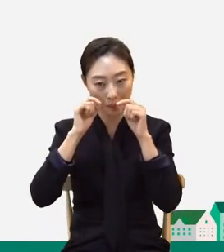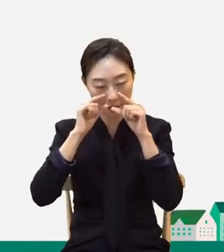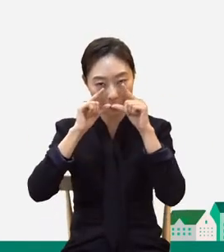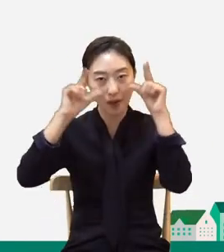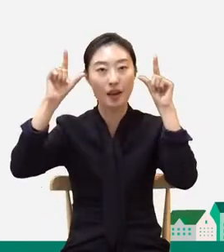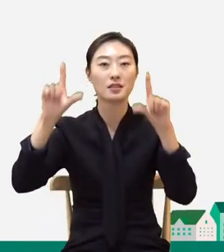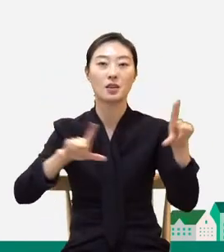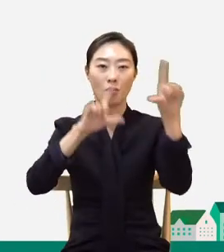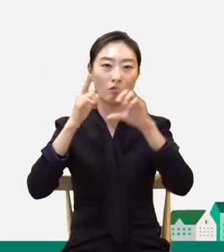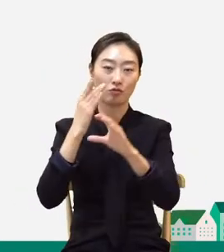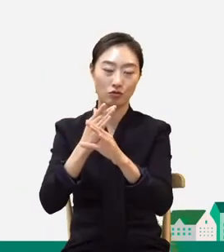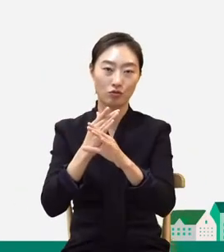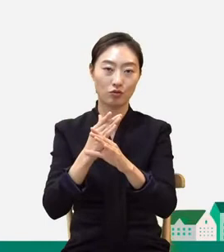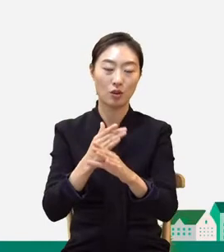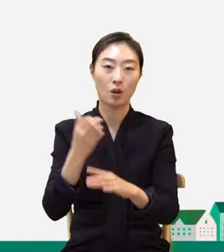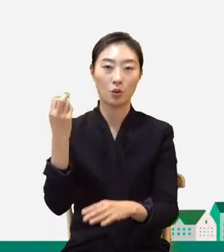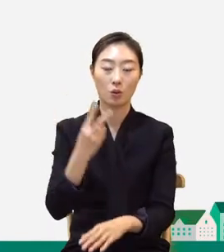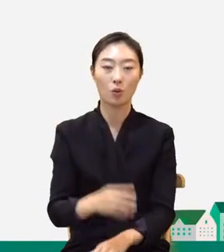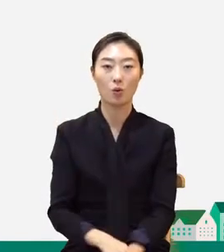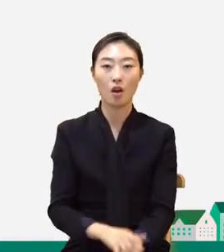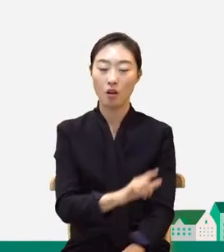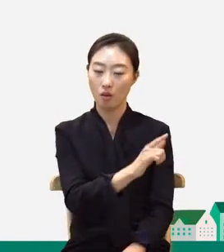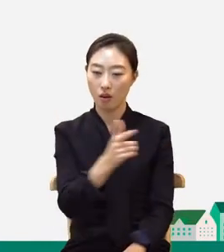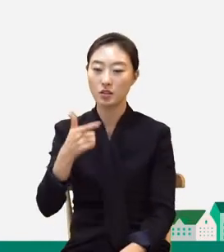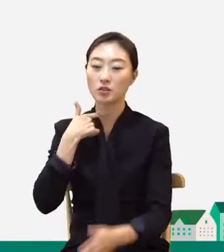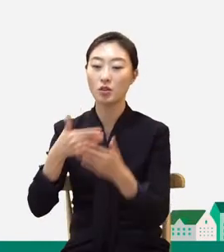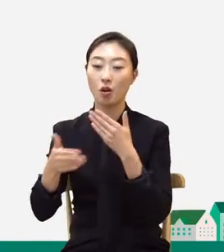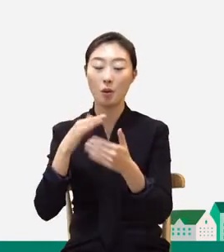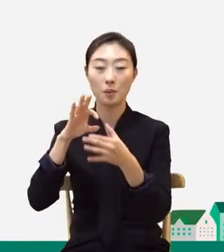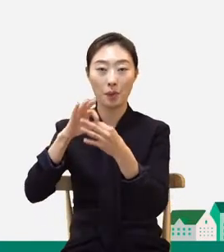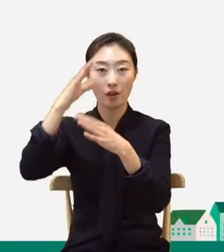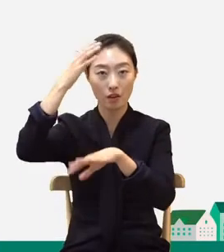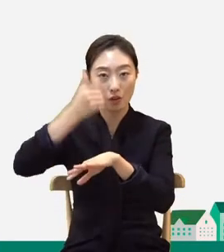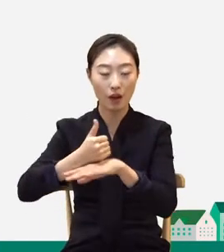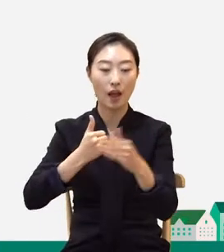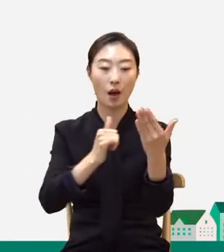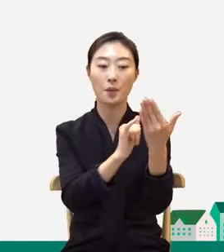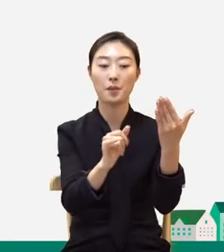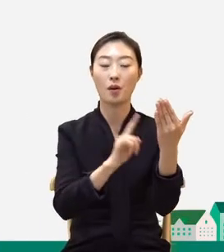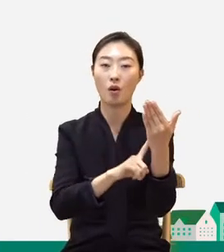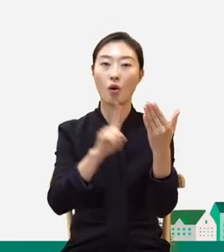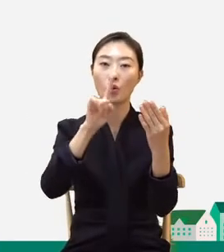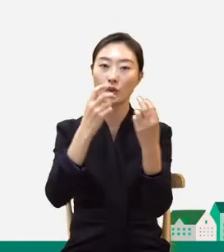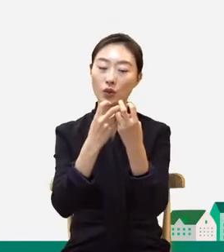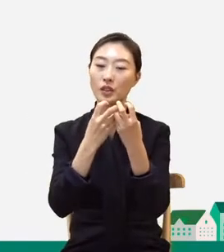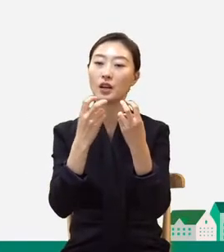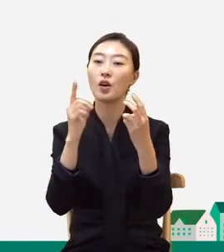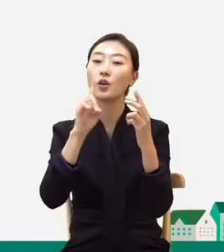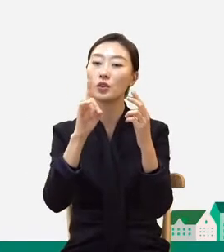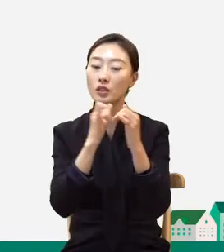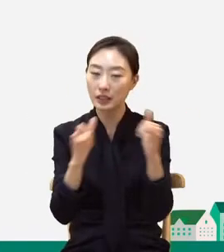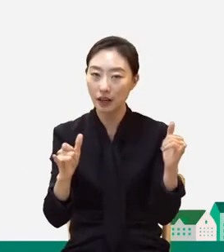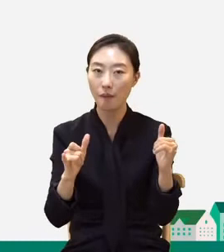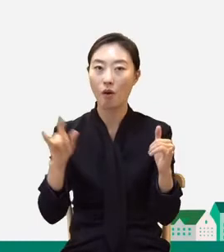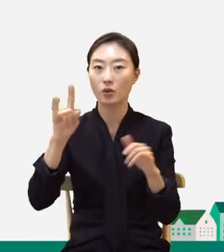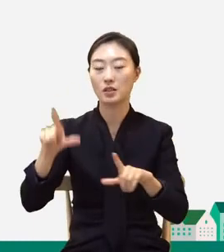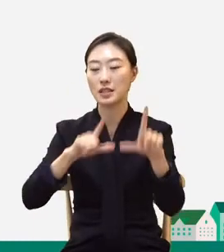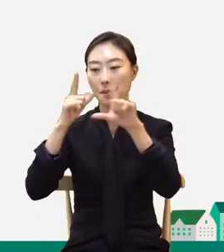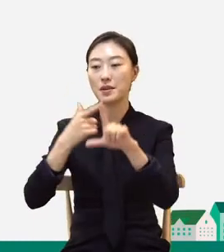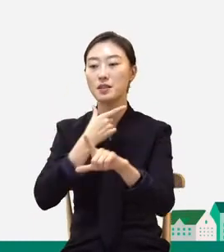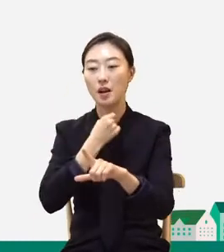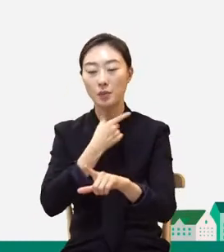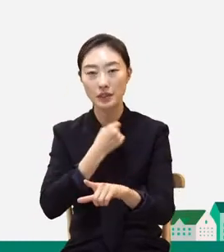생활을 하고 있고 또 이러한 다양한 경험들을 통해서 이 아홉 분이 어떤 사람이고 어떤 삶을 살고 싶어